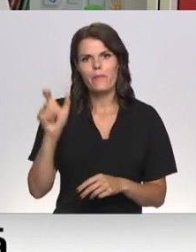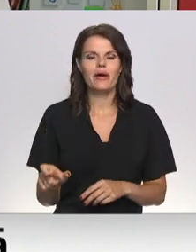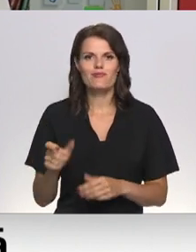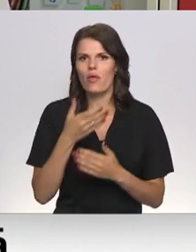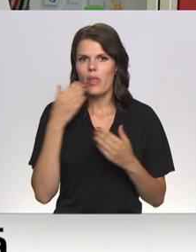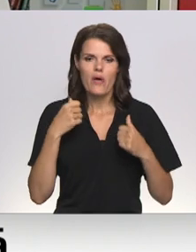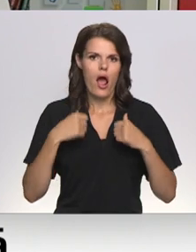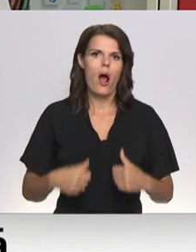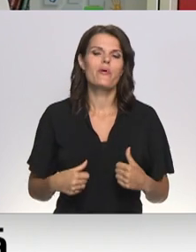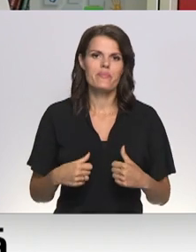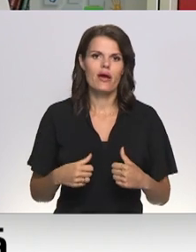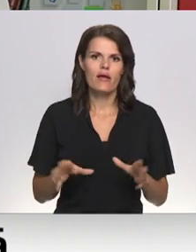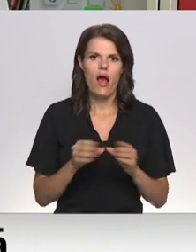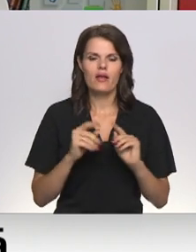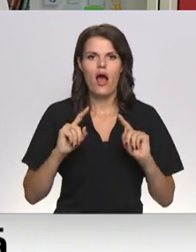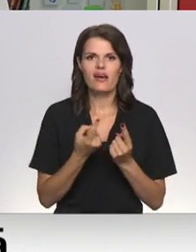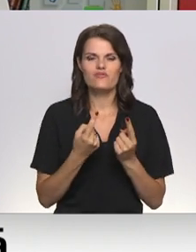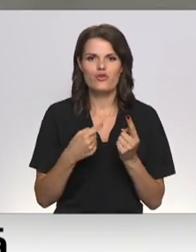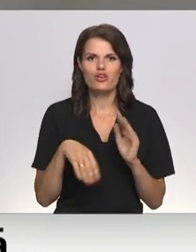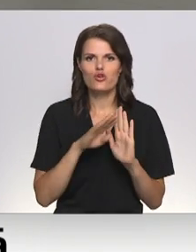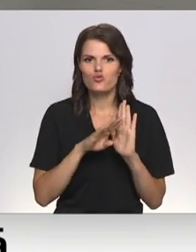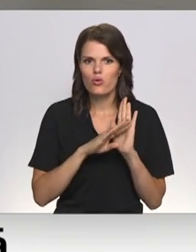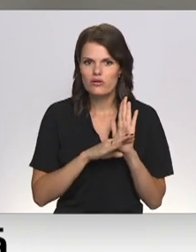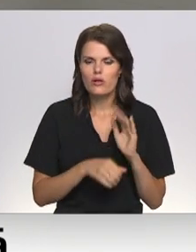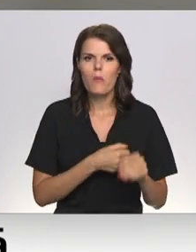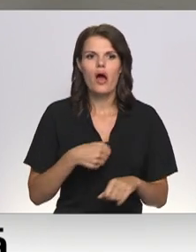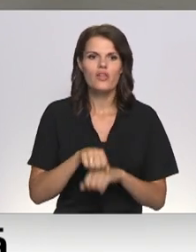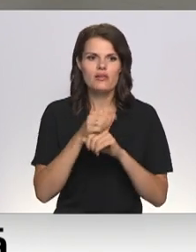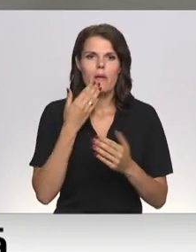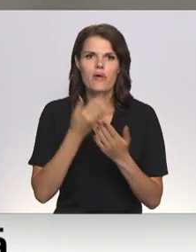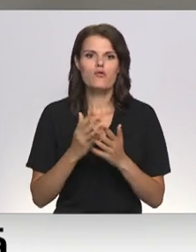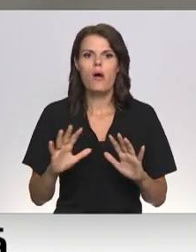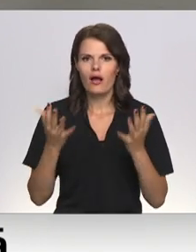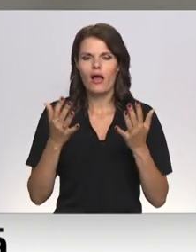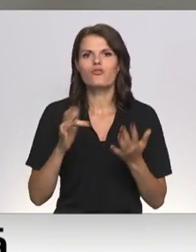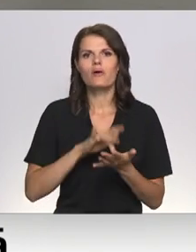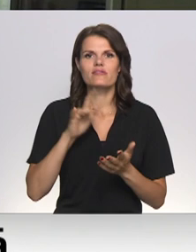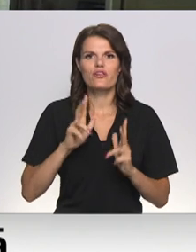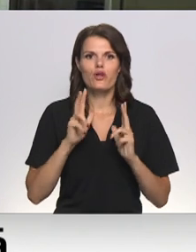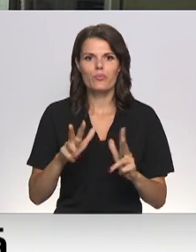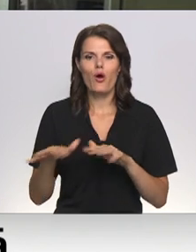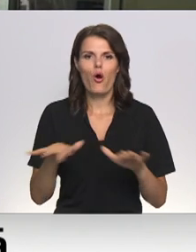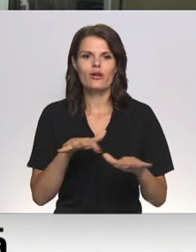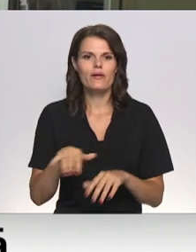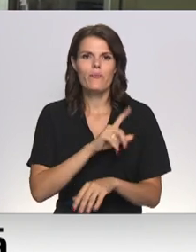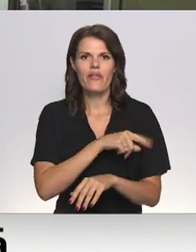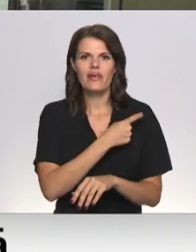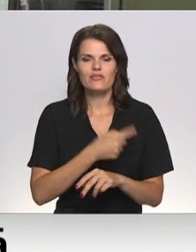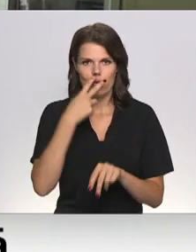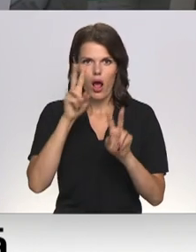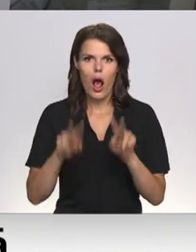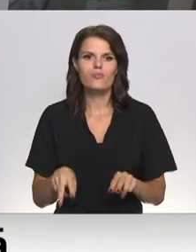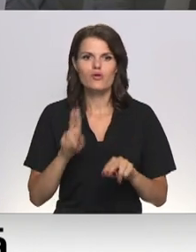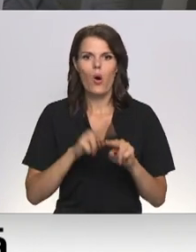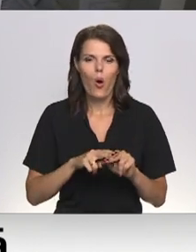nebija apmierinātas ar aizturēšanas nosacījumiem. Bada streika pieteikšanas gadījumā centra priekšnieks organizēja medicīnisko apskati